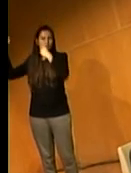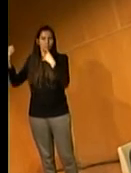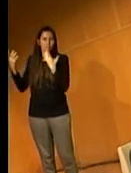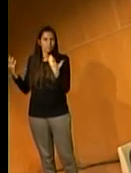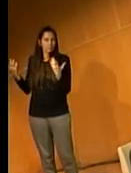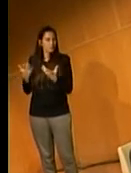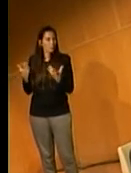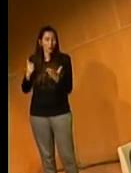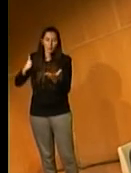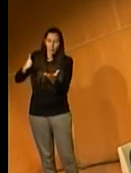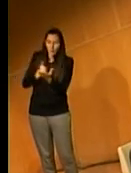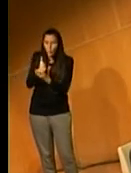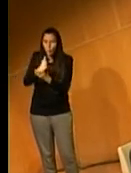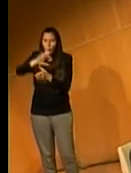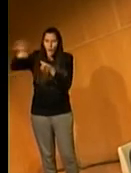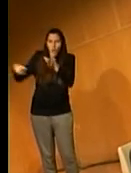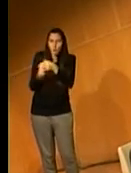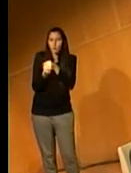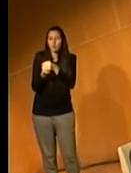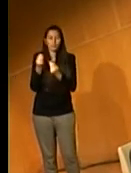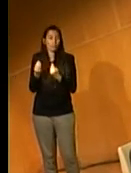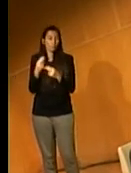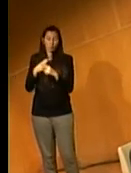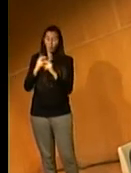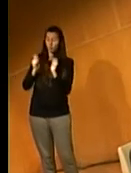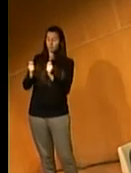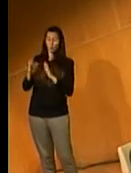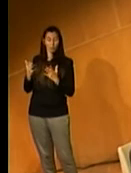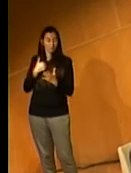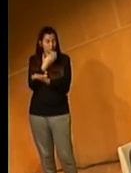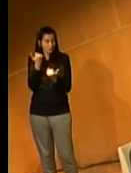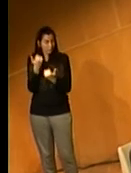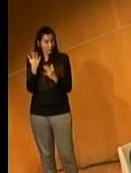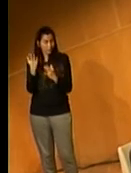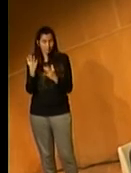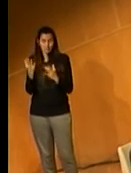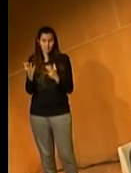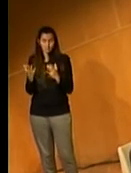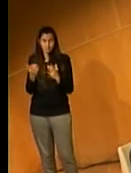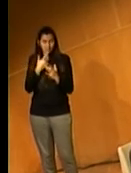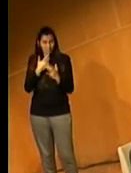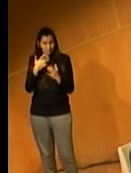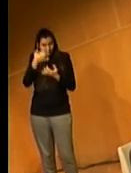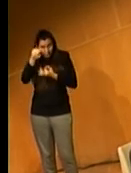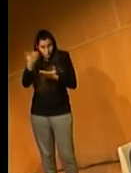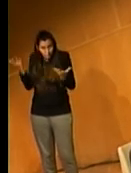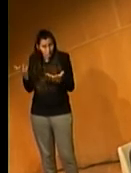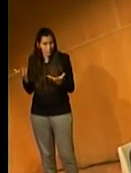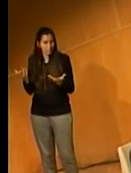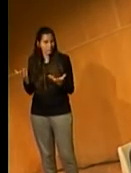un parcours inclusif ou je ne sais comment trop le dire. Et il me semble que